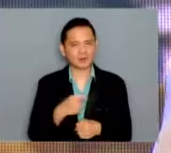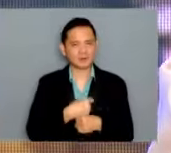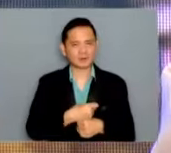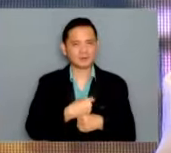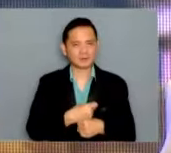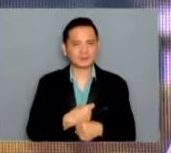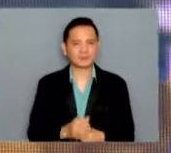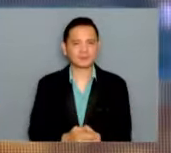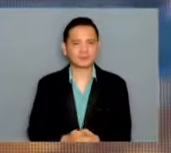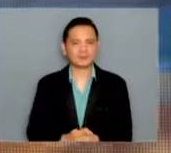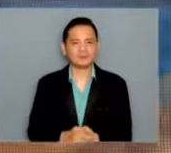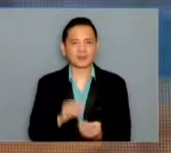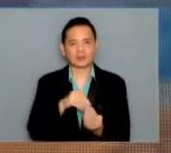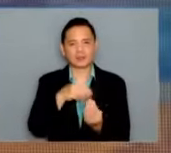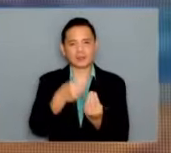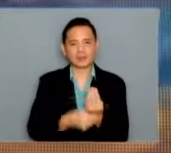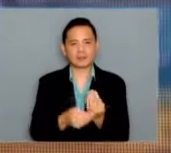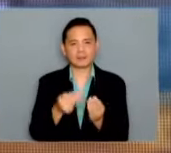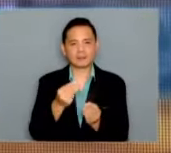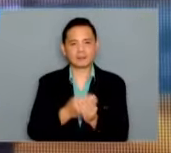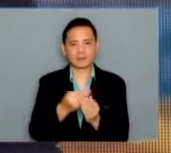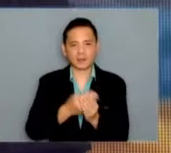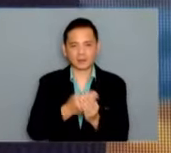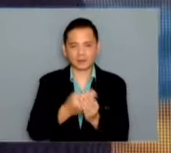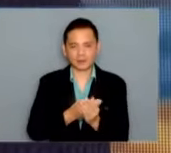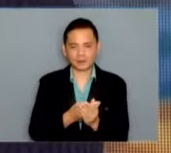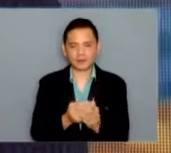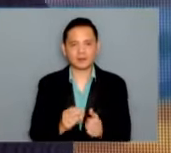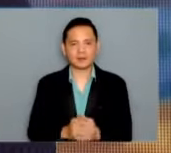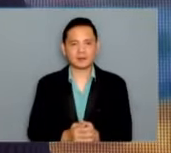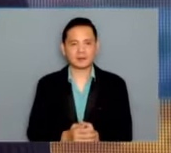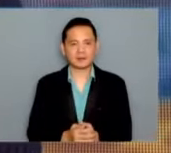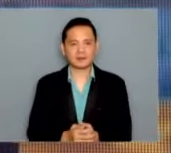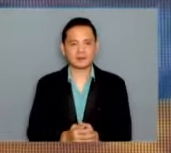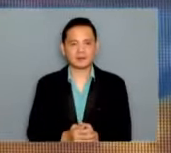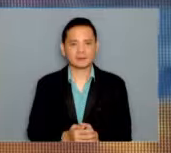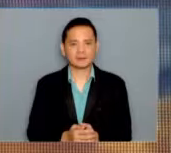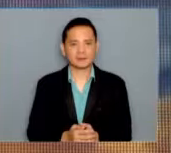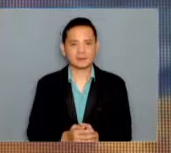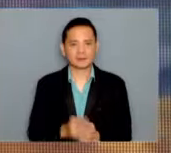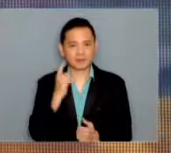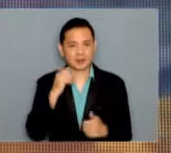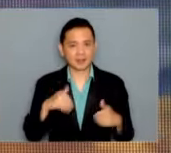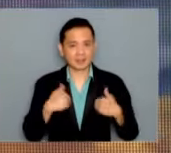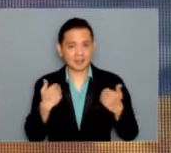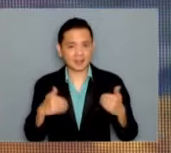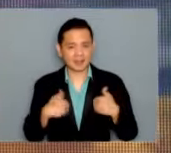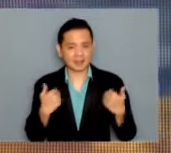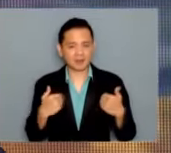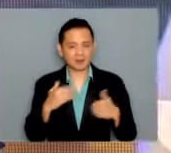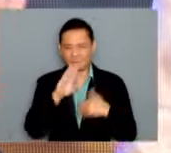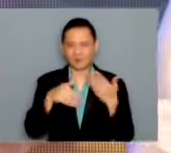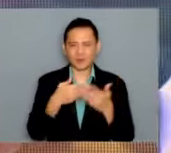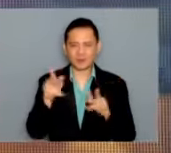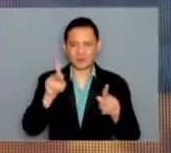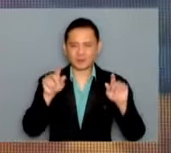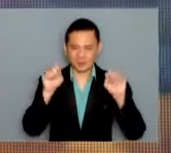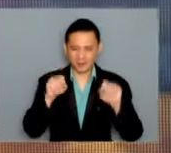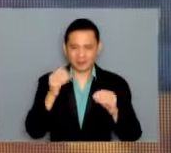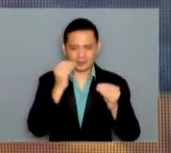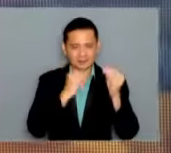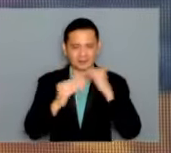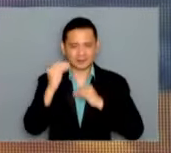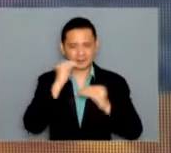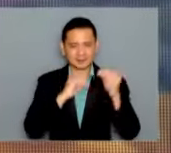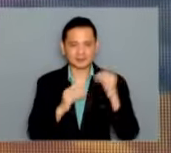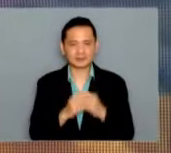ng banana mango creamy treat. So, para sa mga baguettes at saka sa mga baguettes at heart. At saka sa mga gusto, mga tulad dati na medyo